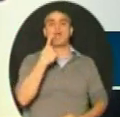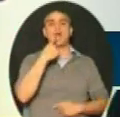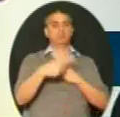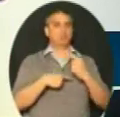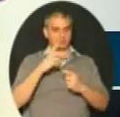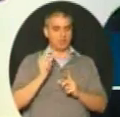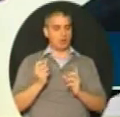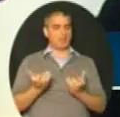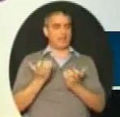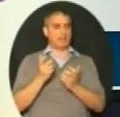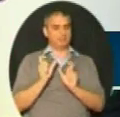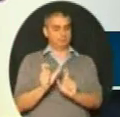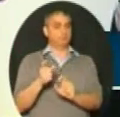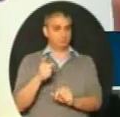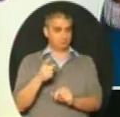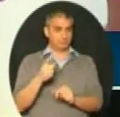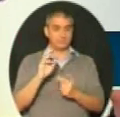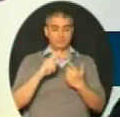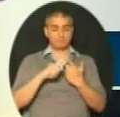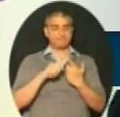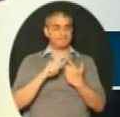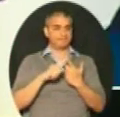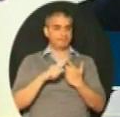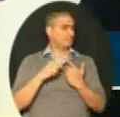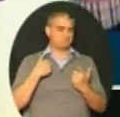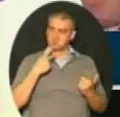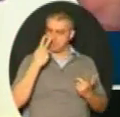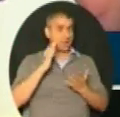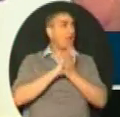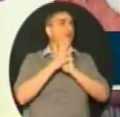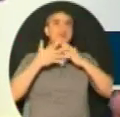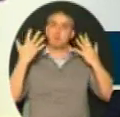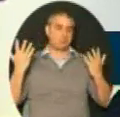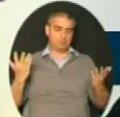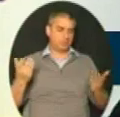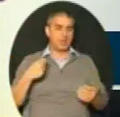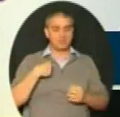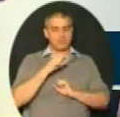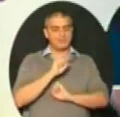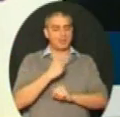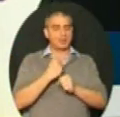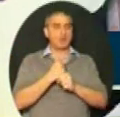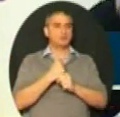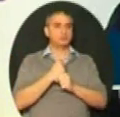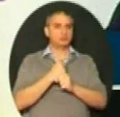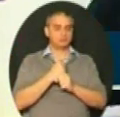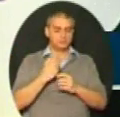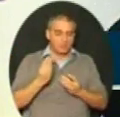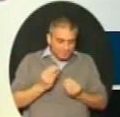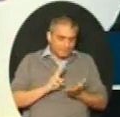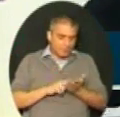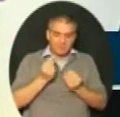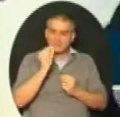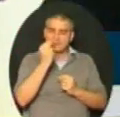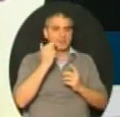כלים להחזיק את ביבי כדי שהוא ישמע לו. אחד, שתיים, אני לא רואה רפורמות גרנדיוזיות, אני בעד לעשות to do the right thing